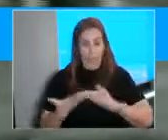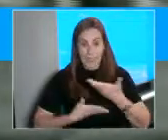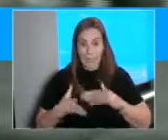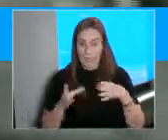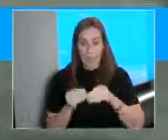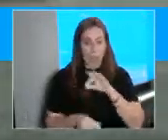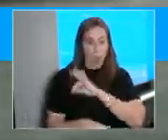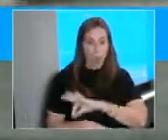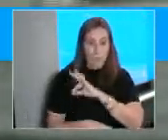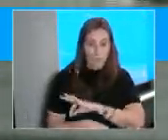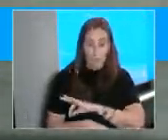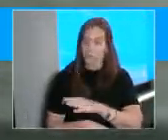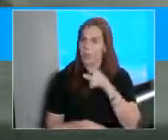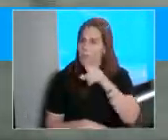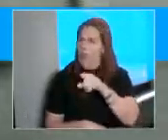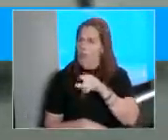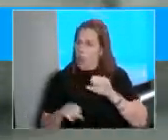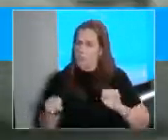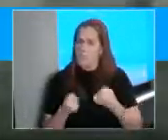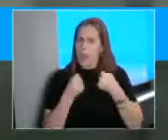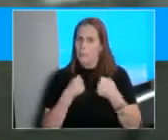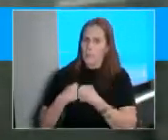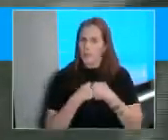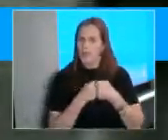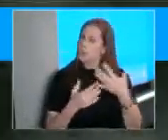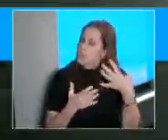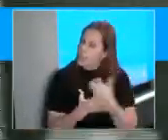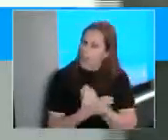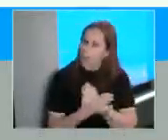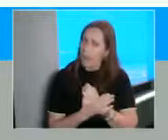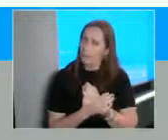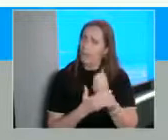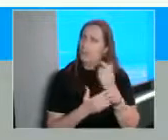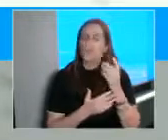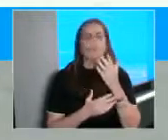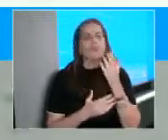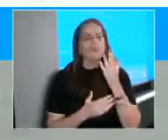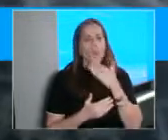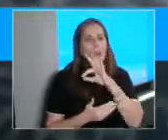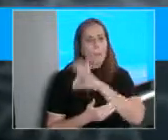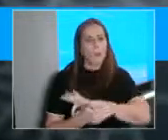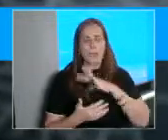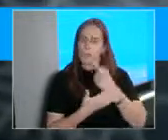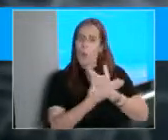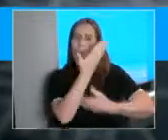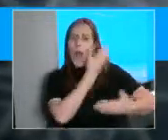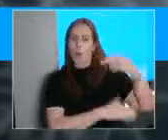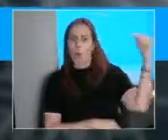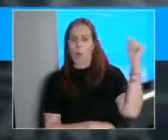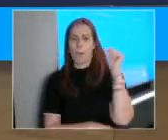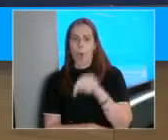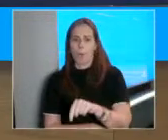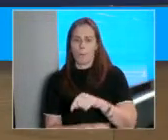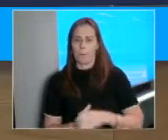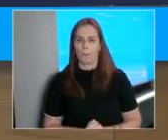דיפלומטיים עם ברית המועצות, הייתה פעילה במאבק שהצליח בחלקו לפתיחת שערי ברית המועצות לעליית יהודים